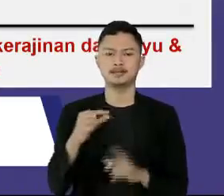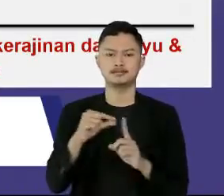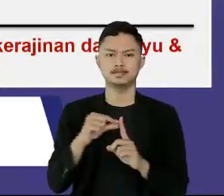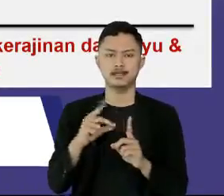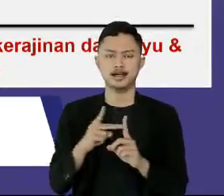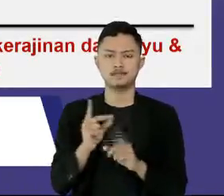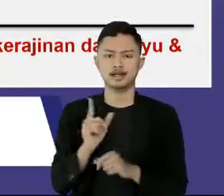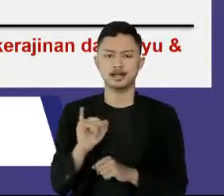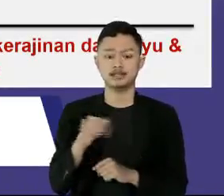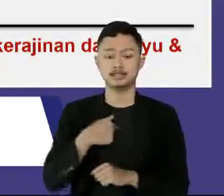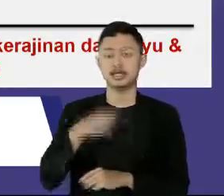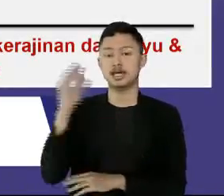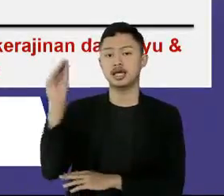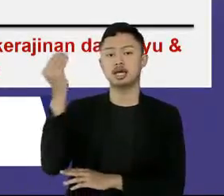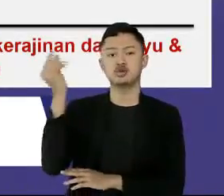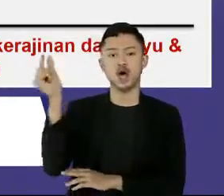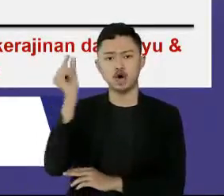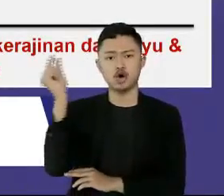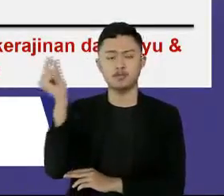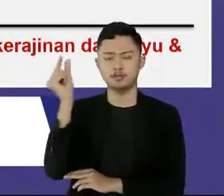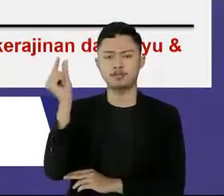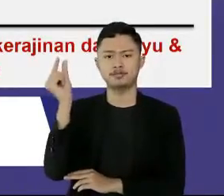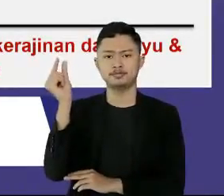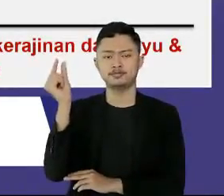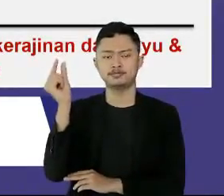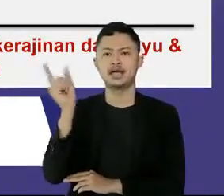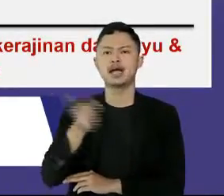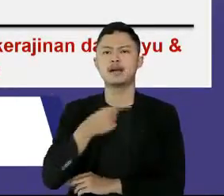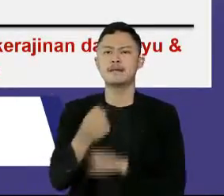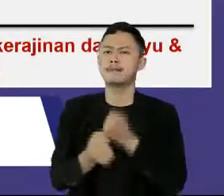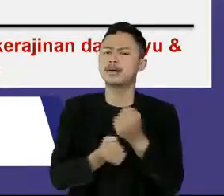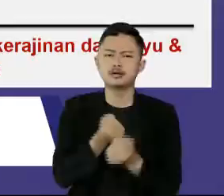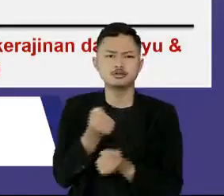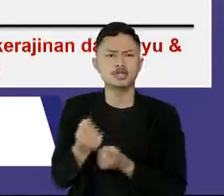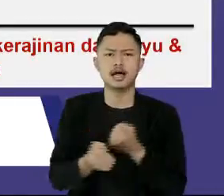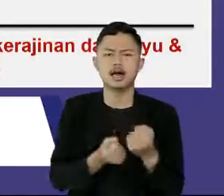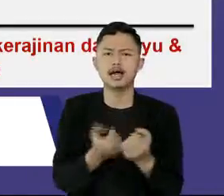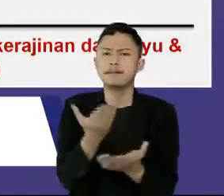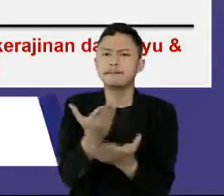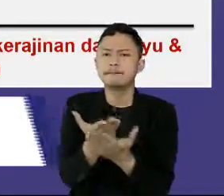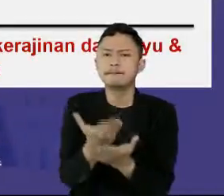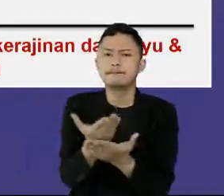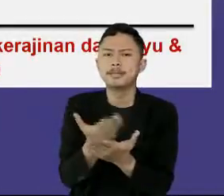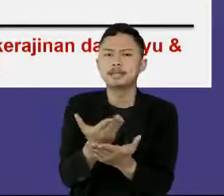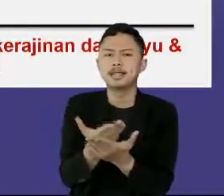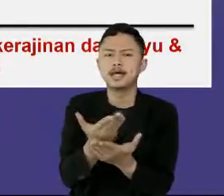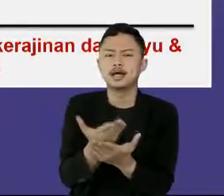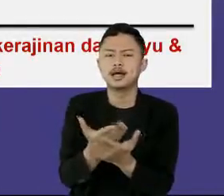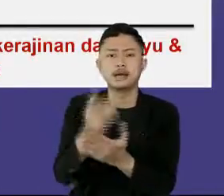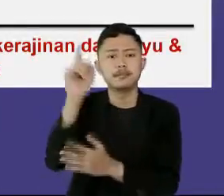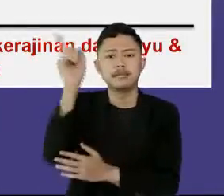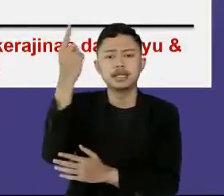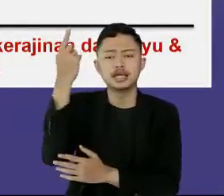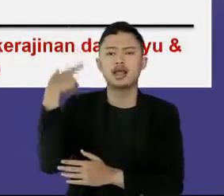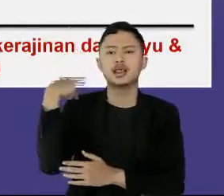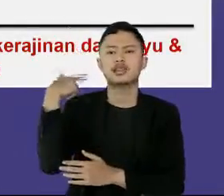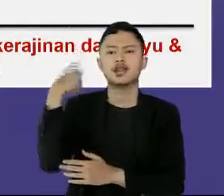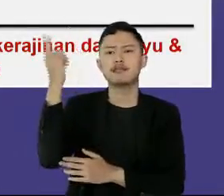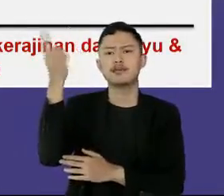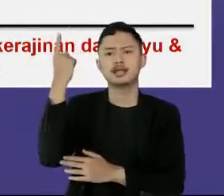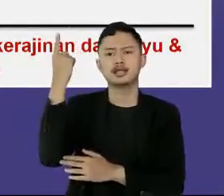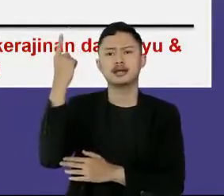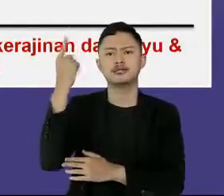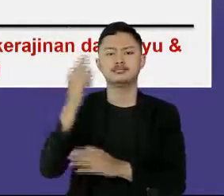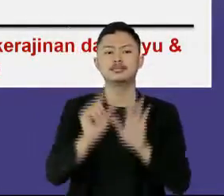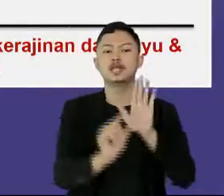PHRI, kebetulan juga saya ketua umum Asosiasi Pengusaha Indonesia, kami sedang meminta kepada pemerintah untuk mengeluarkan peraturan pemerintah